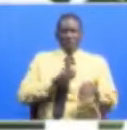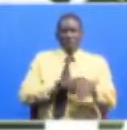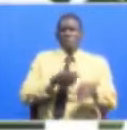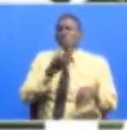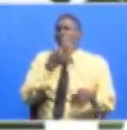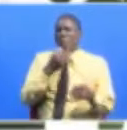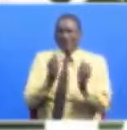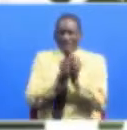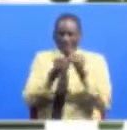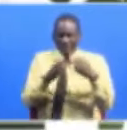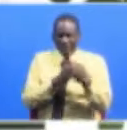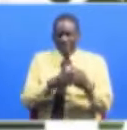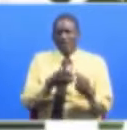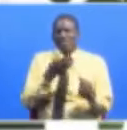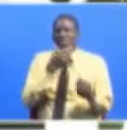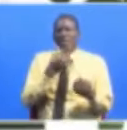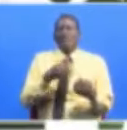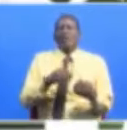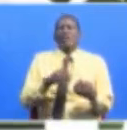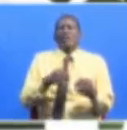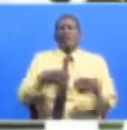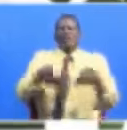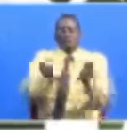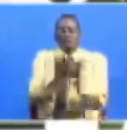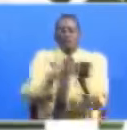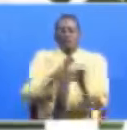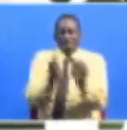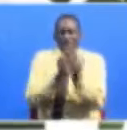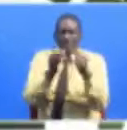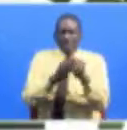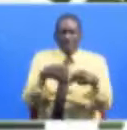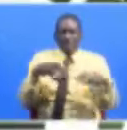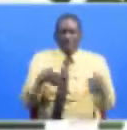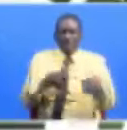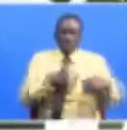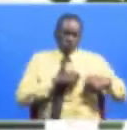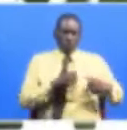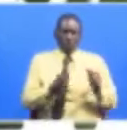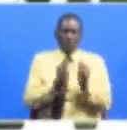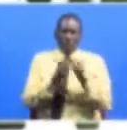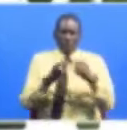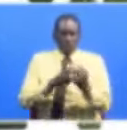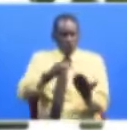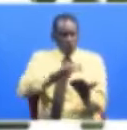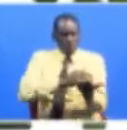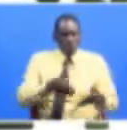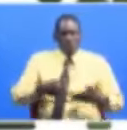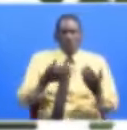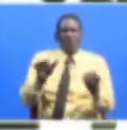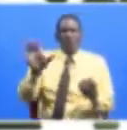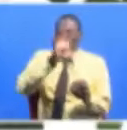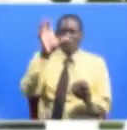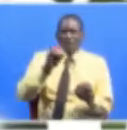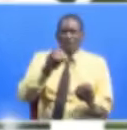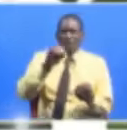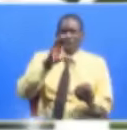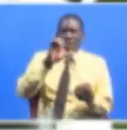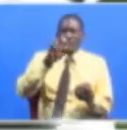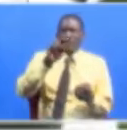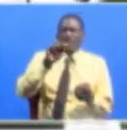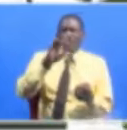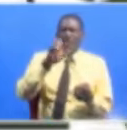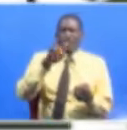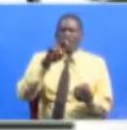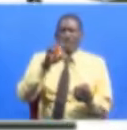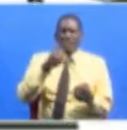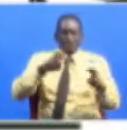19 jamaa zao 18 wali kuwa ni wapen wao 17 ripo ambo imet tole Wa na african censor taara ambo tuna afua millia kwa UK